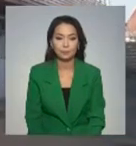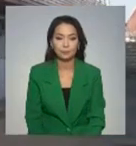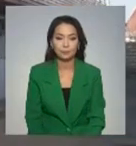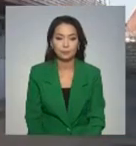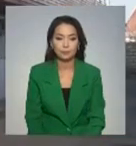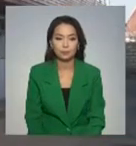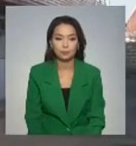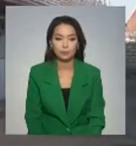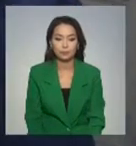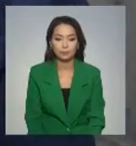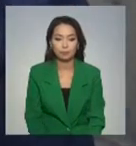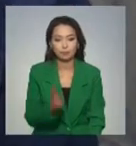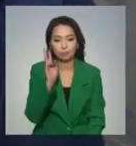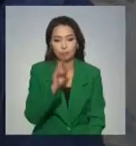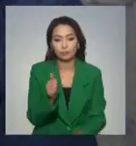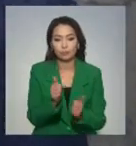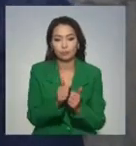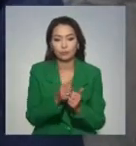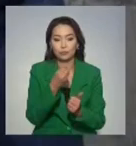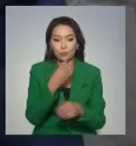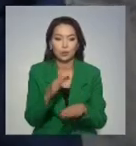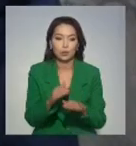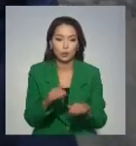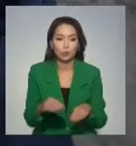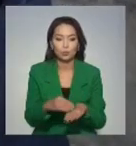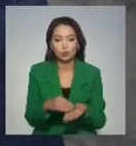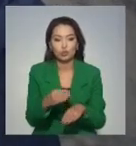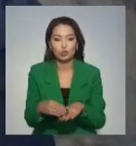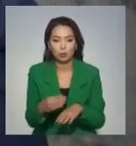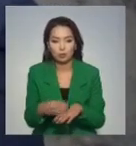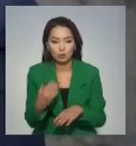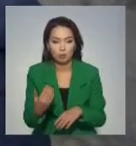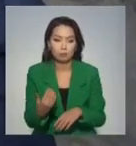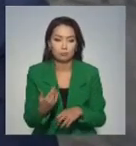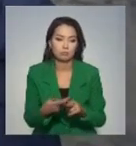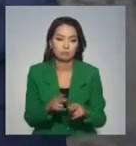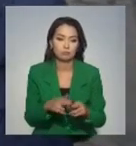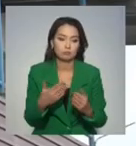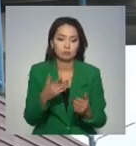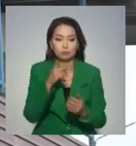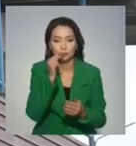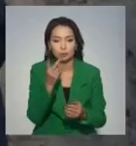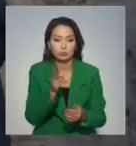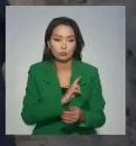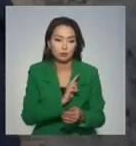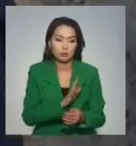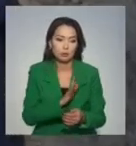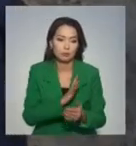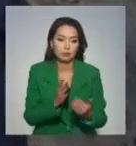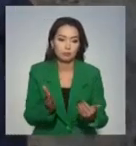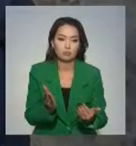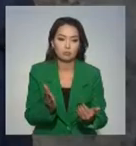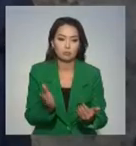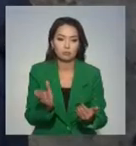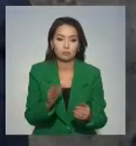Нормальные соседи, как соседи. Дети, муж, жена. Не знаю, кто из них работал, на машине ездили. Недели у меня не было, как бы здесь.